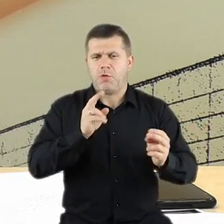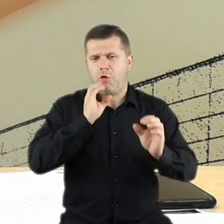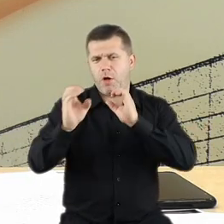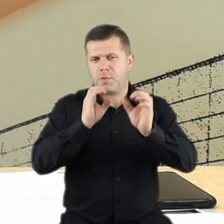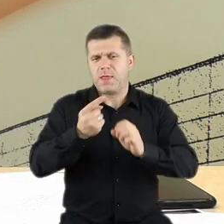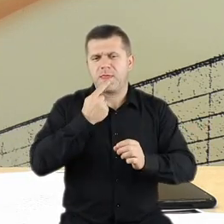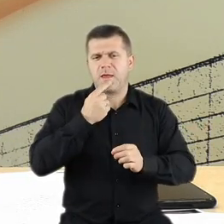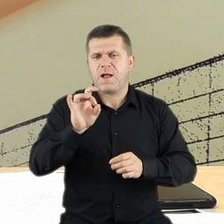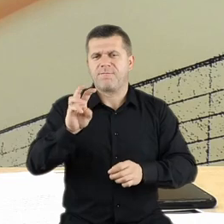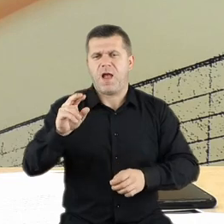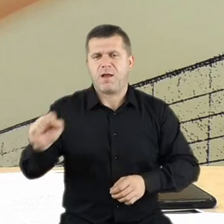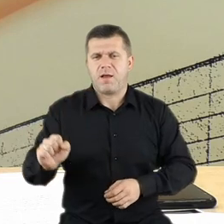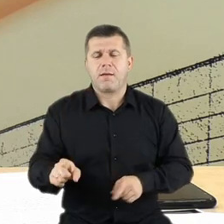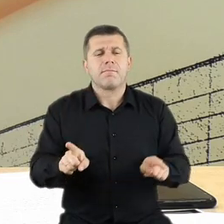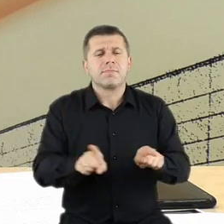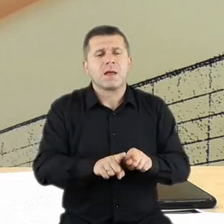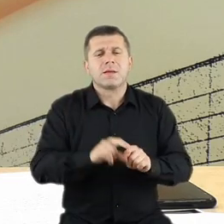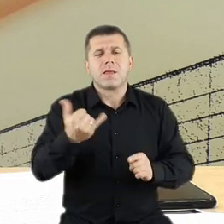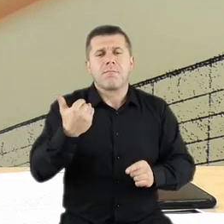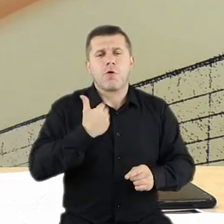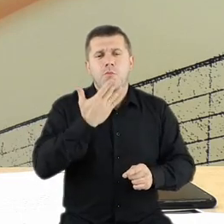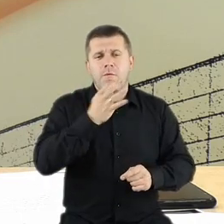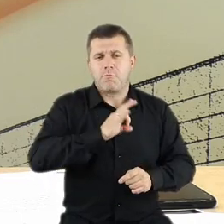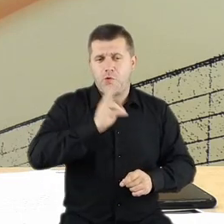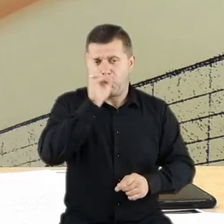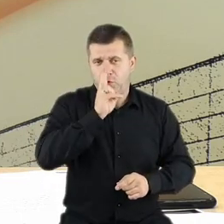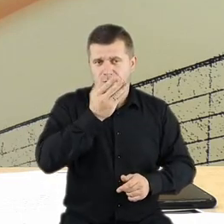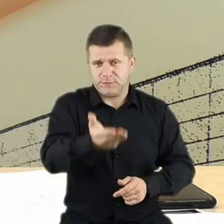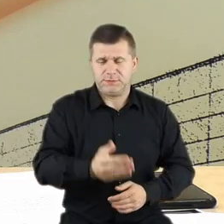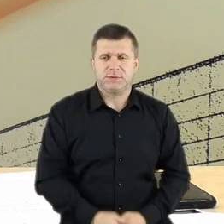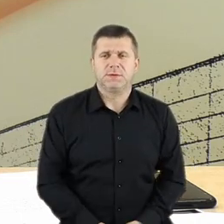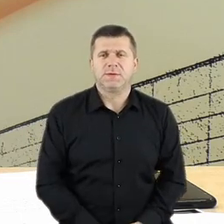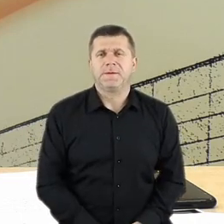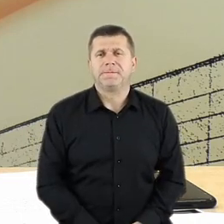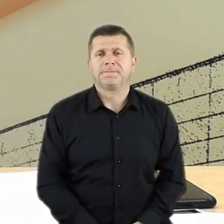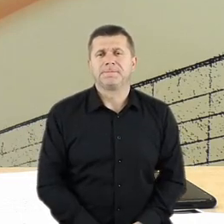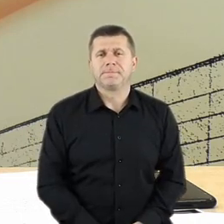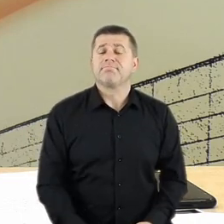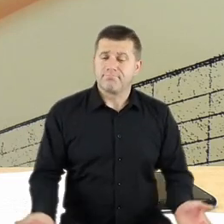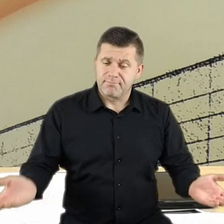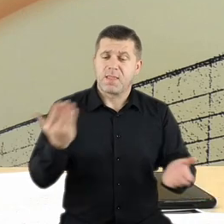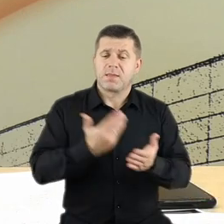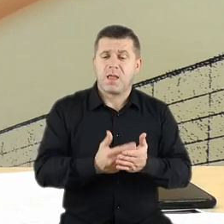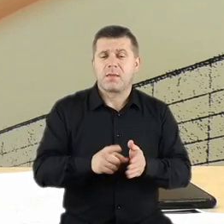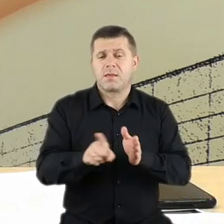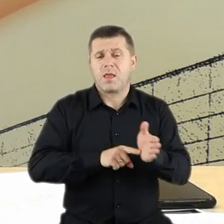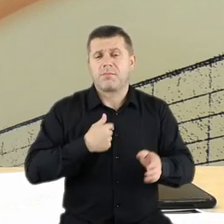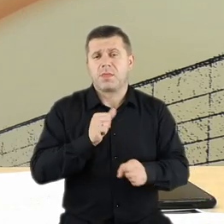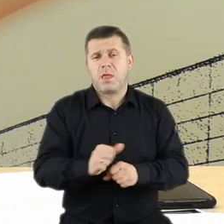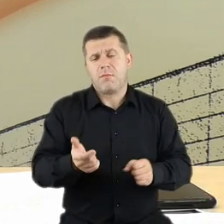gwarę Tak jak mówili moi rodzice Hej no i może dlatego jest mi tak